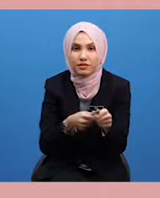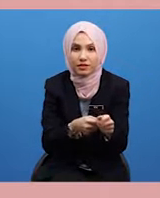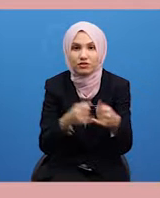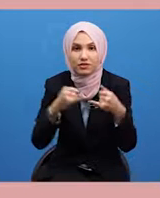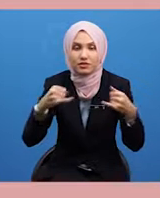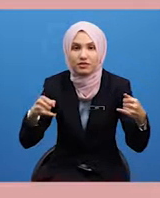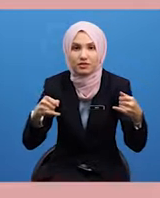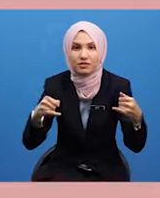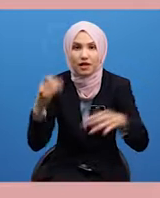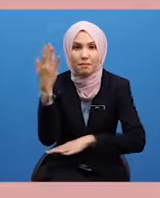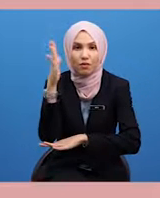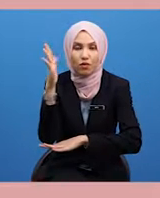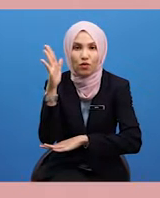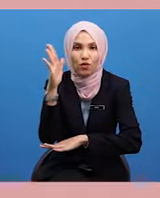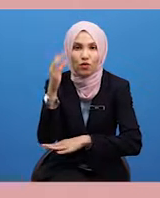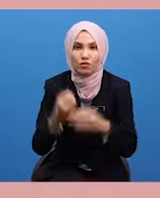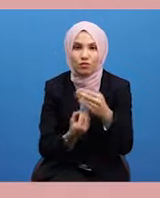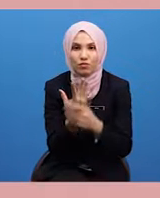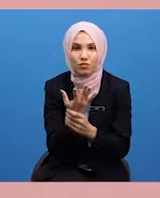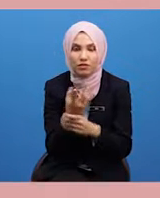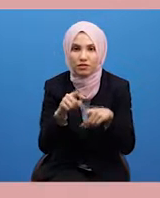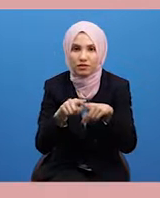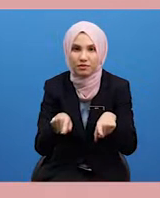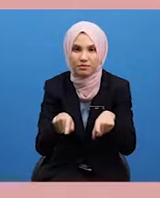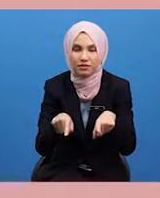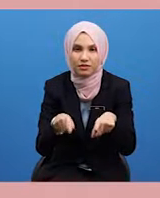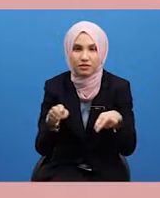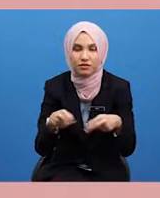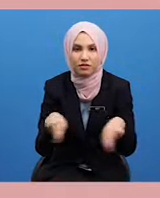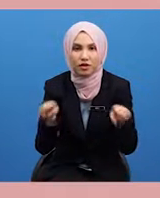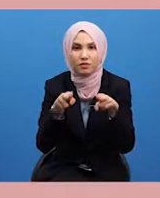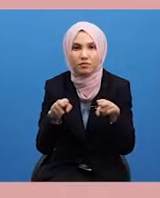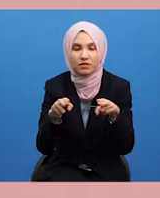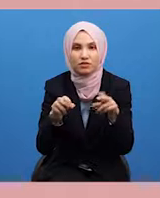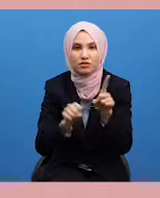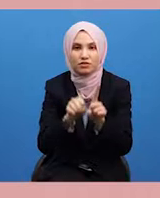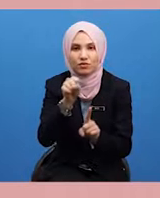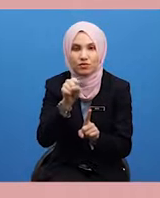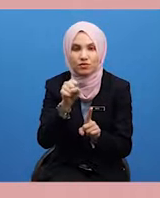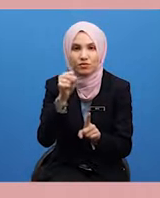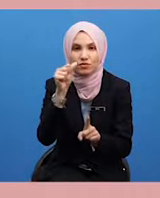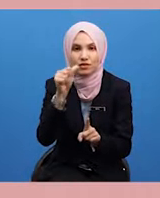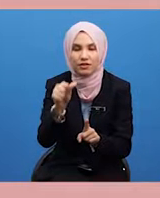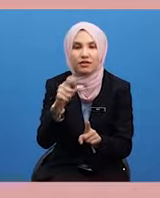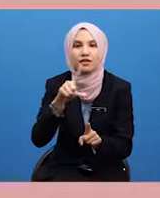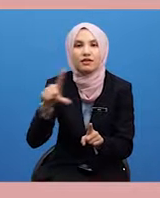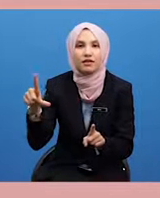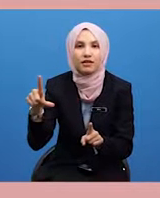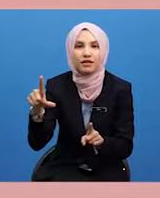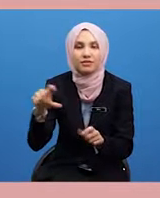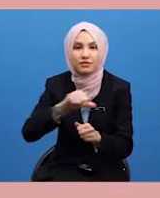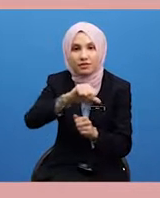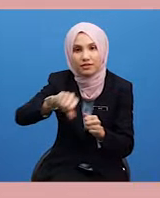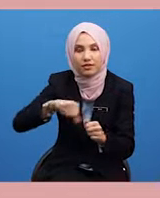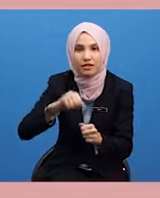mengikut jenis pokok. Akan tetapi, secara umumnya, suhu ini adalah sekitar